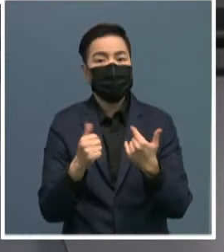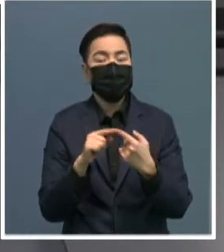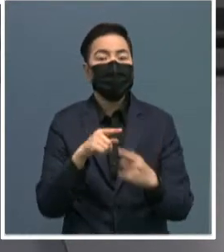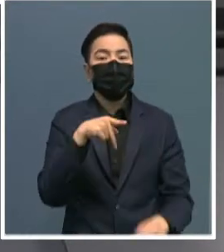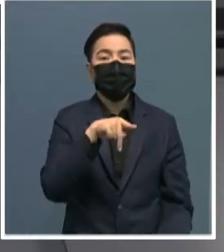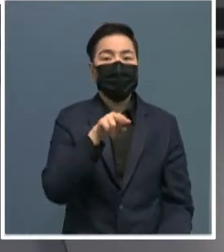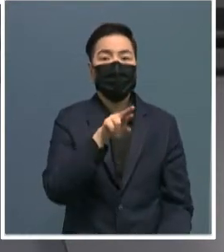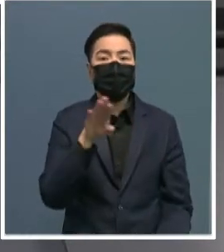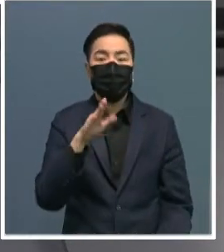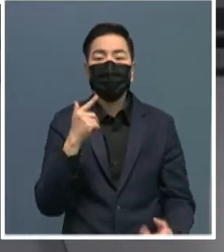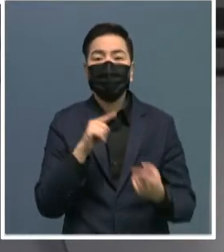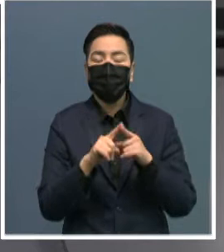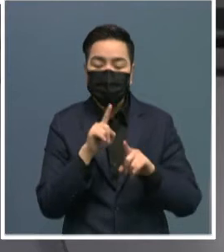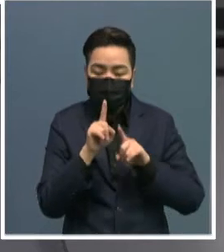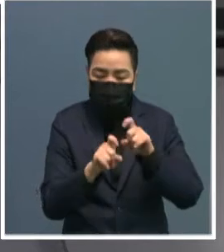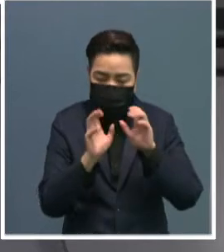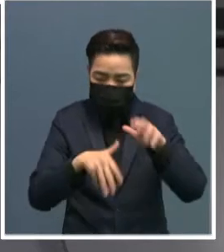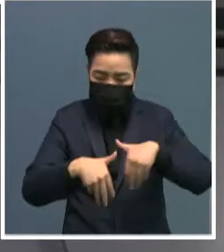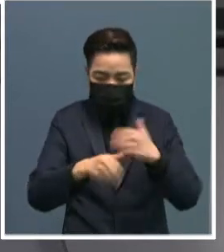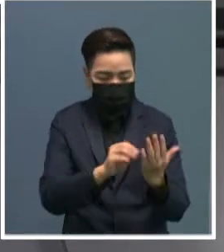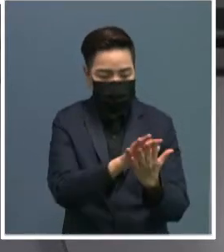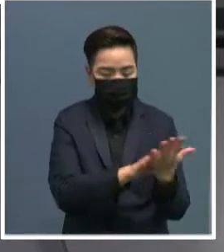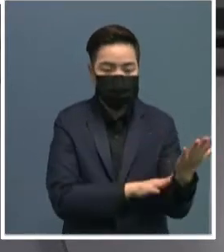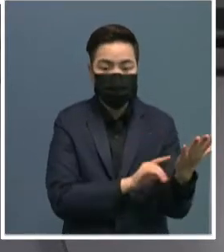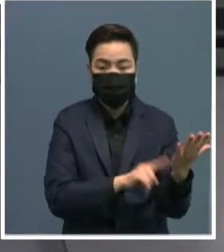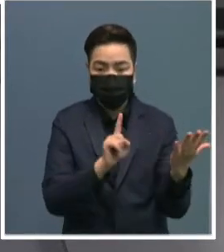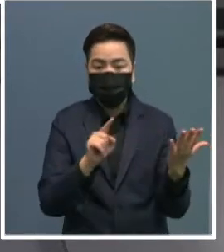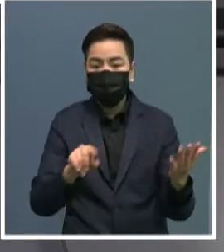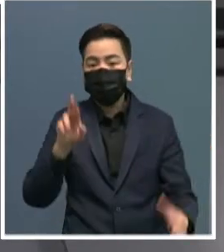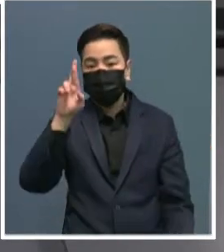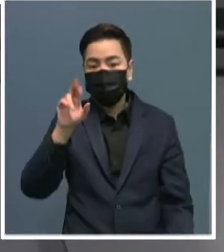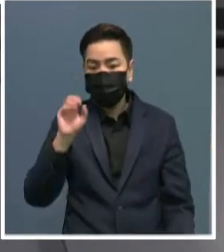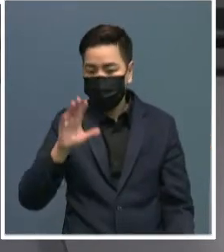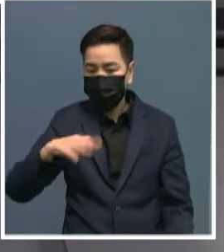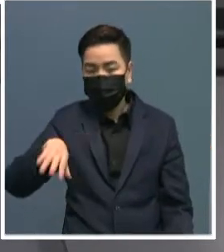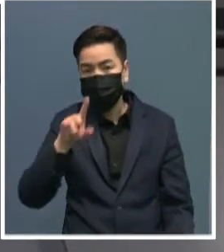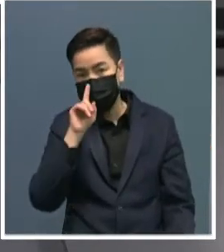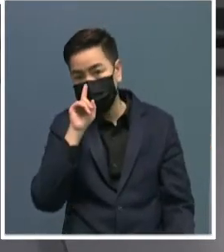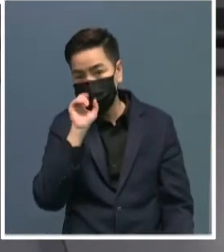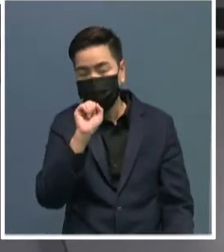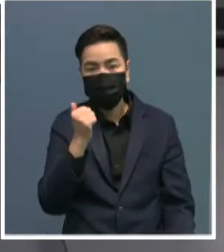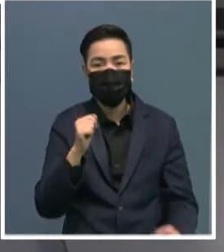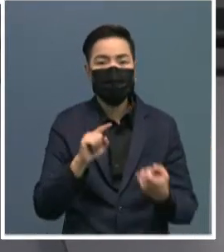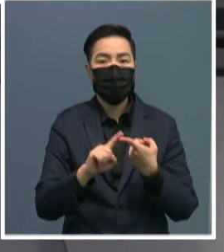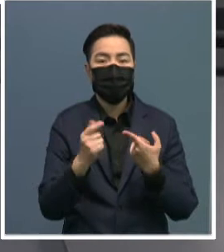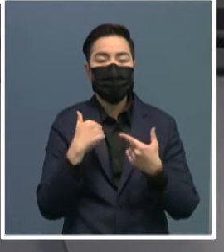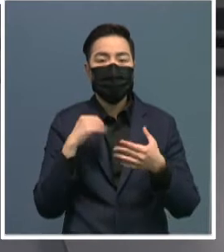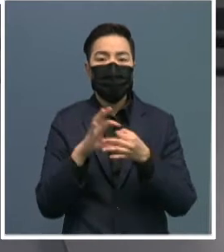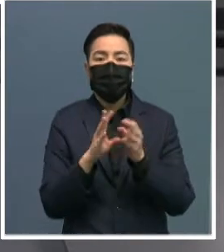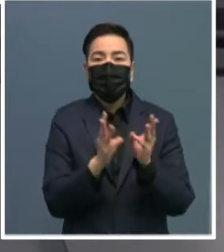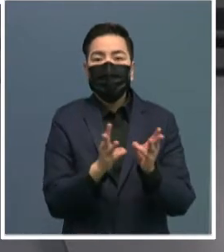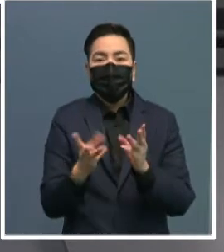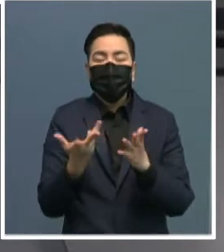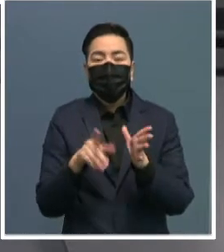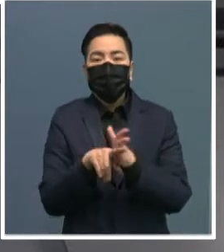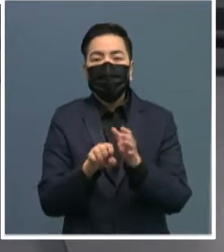ร่างพระราชบัญญัติว่าด้วยการออกเสียงประชามติก็ถูกจะตาอีกเรื่องนึงรัฐสภาเราถูกจากตาเหมือนกันก็คือเรื่องของการที่จะรักษามาตรการ